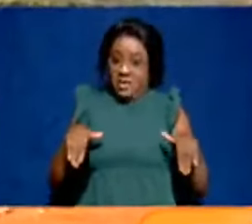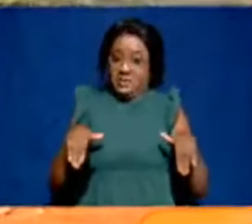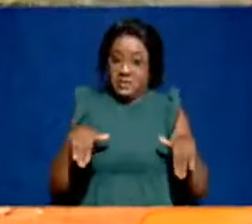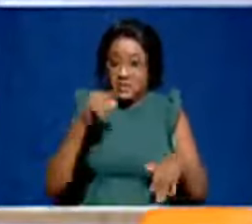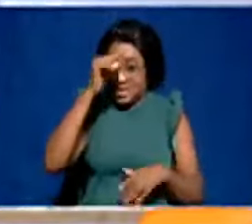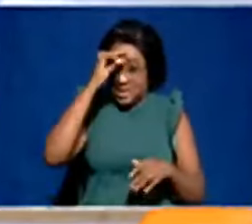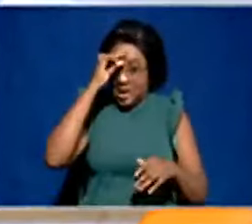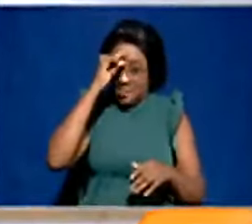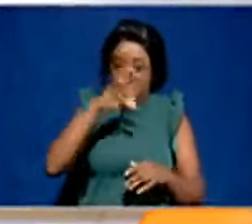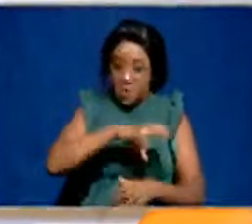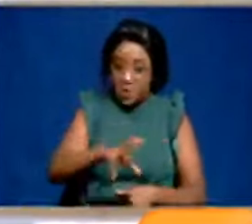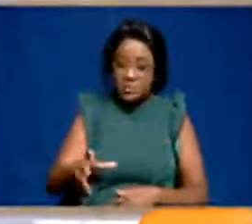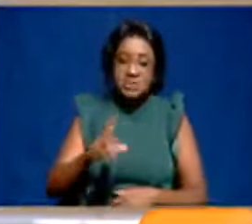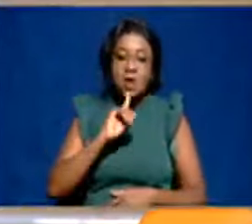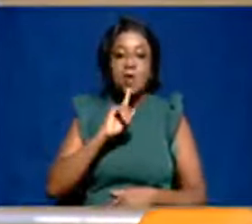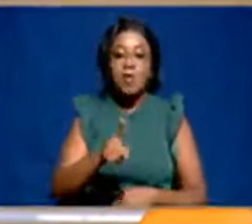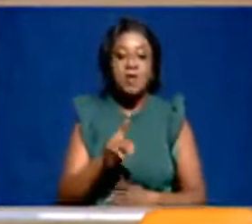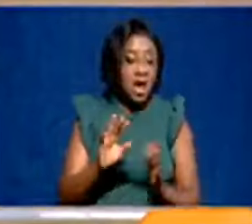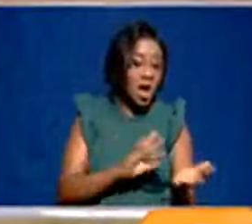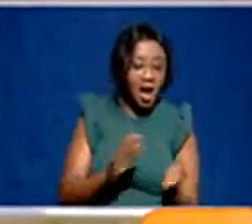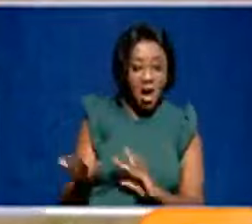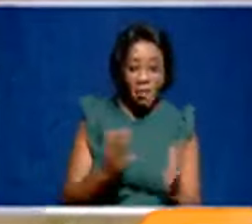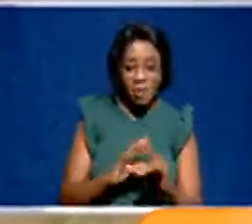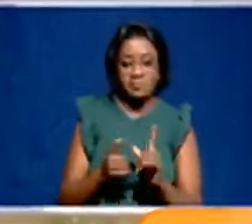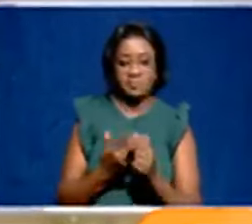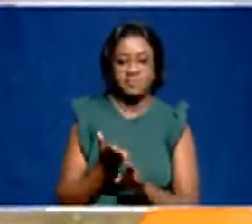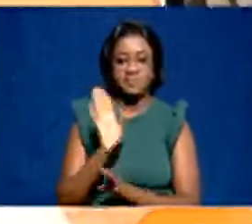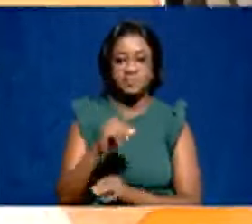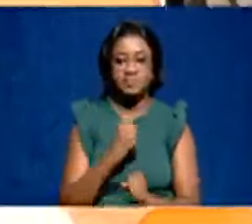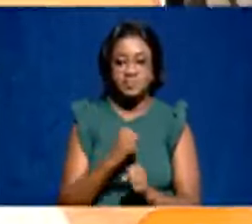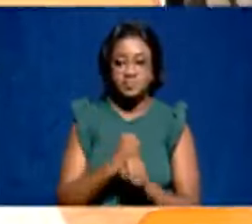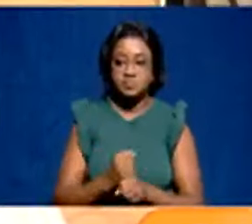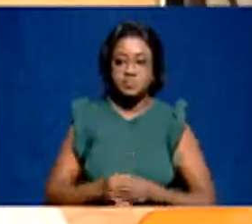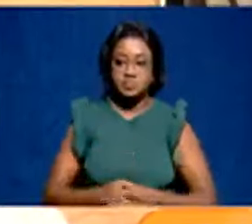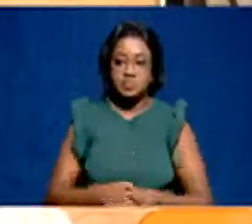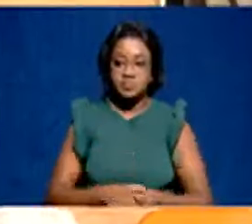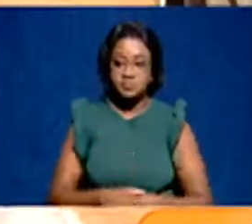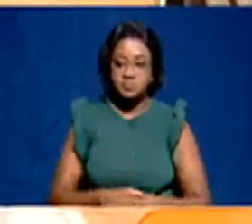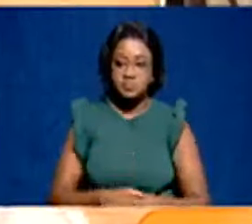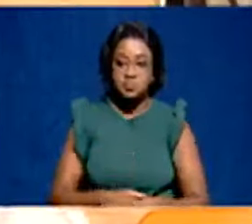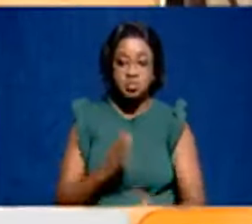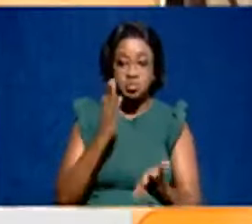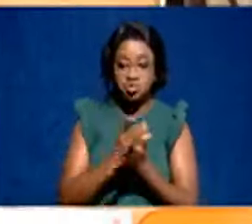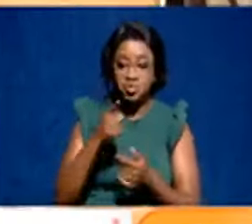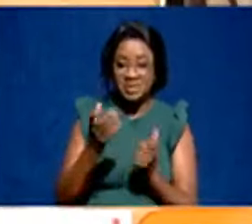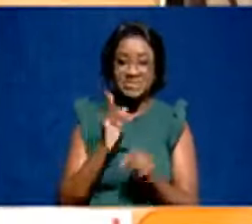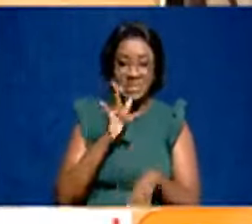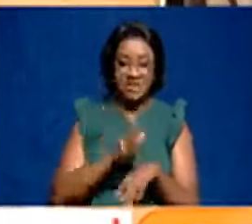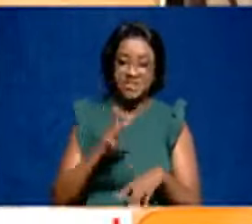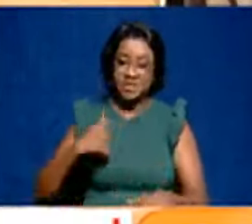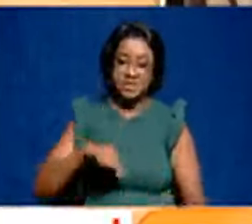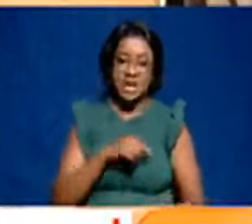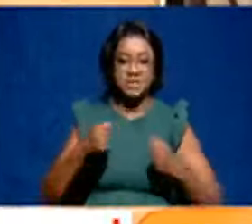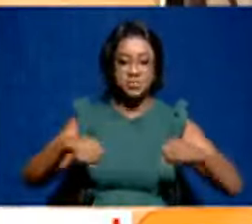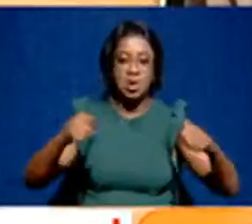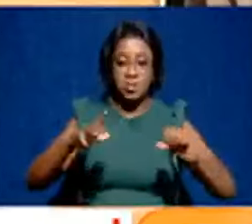wa serikali ya kaunti kabla ya kurejelea operesheni. Ina tu affect kiasi watu wa mbonda mbonda. Kwa sasa sisi tunategemea